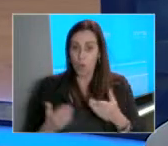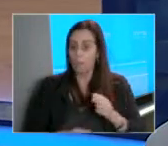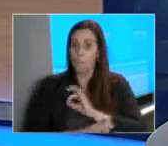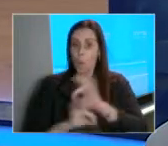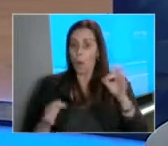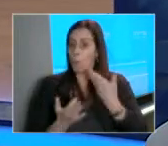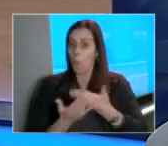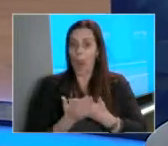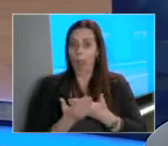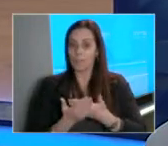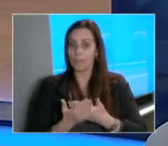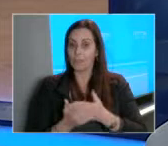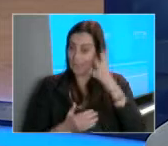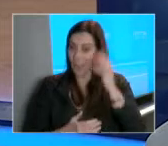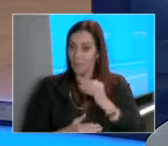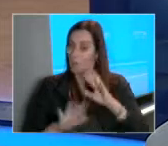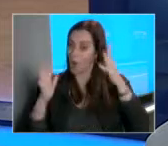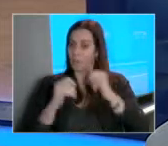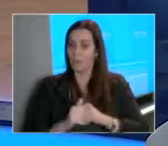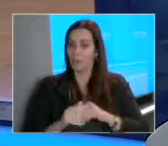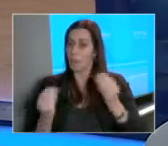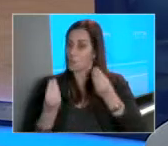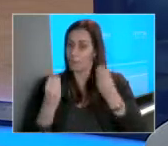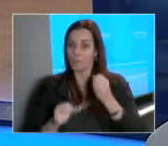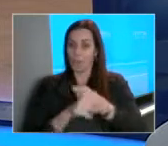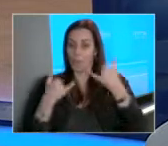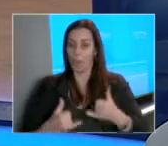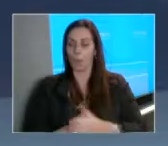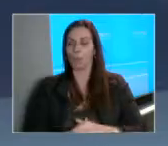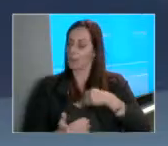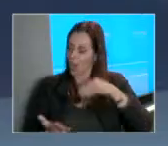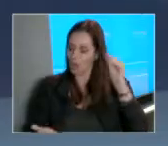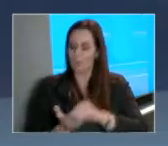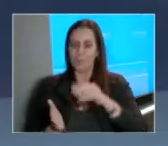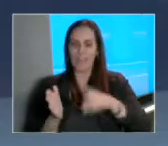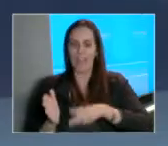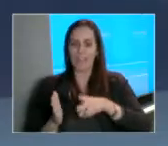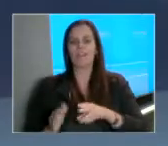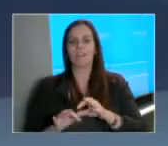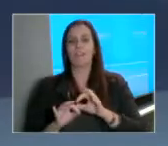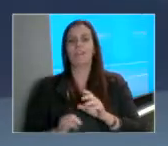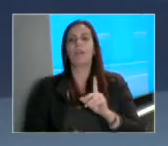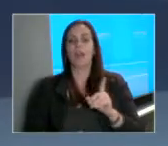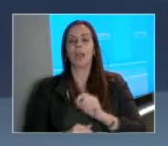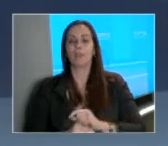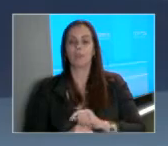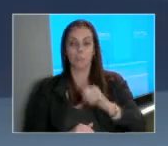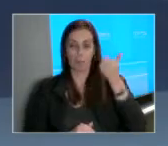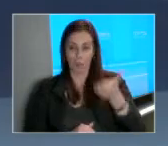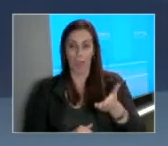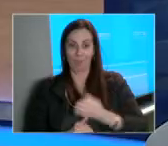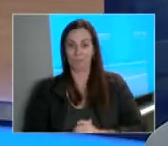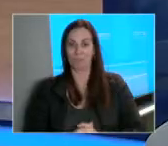טיל, מומלץ בחום. איזה יופי. תהנו, כל טוב. הכבוד. משהו טוב שעשו פה. רשמת לי. כן. אני מתחיל לחשוב על זה. לראשונה